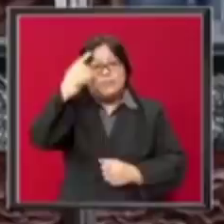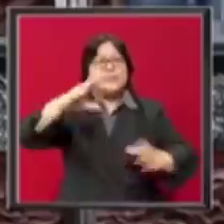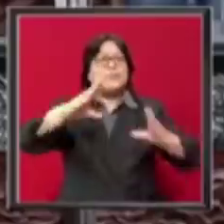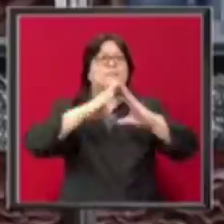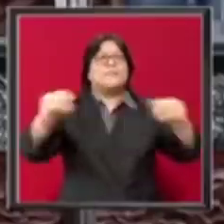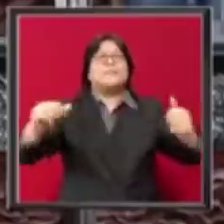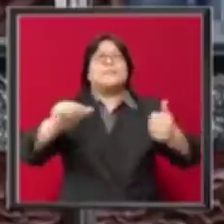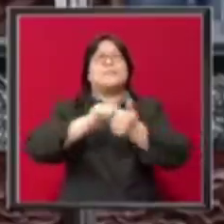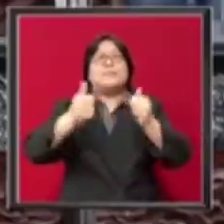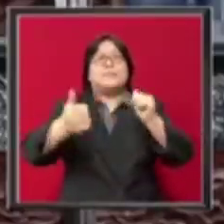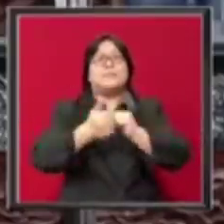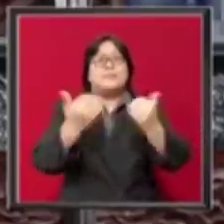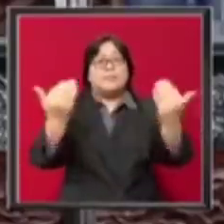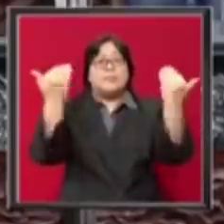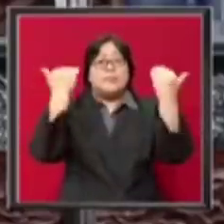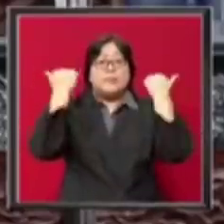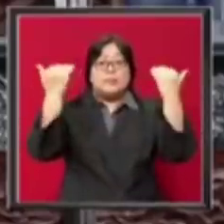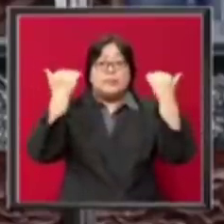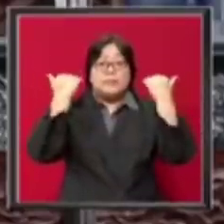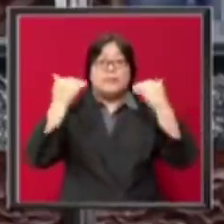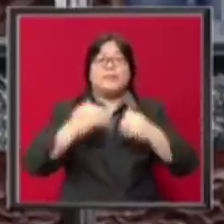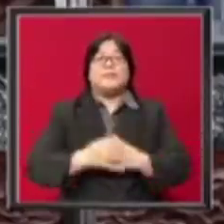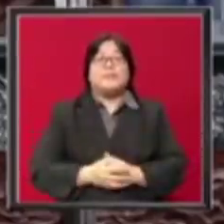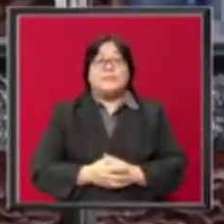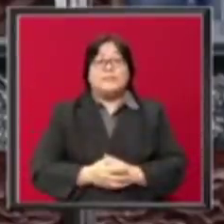menangani masalah pengangguran